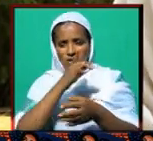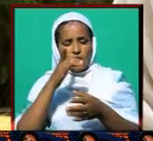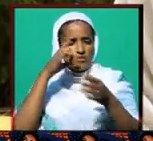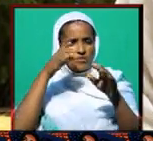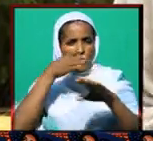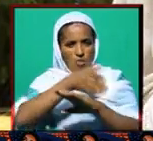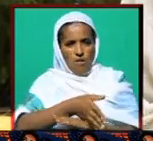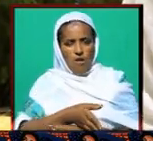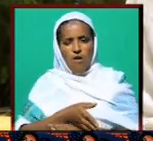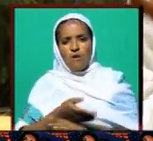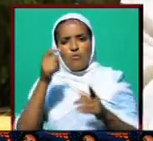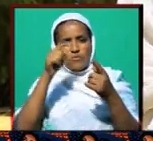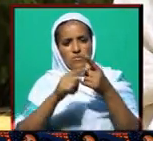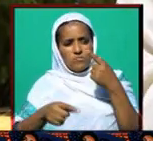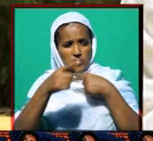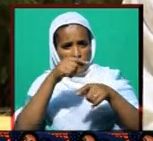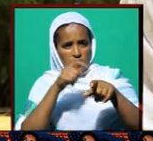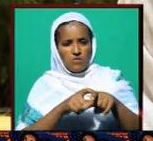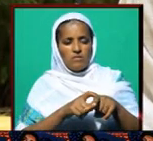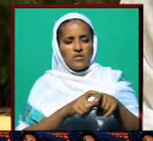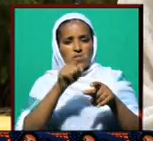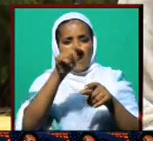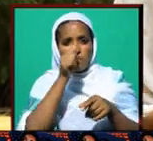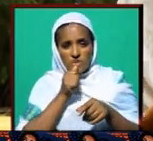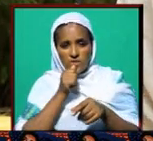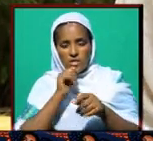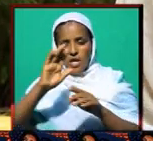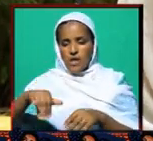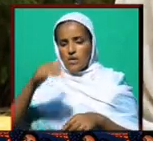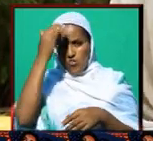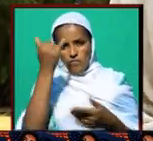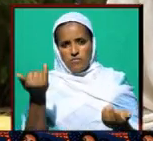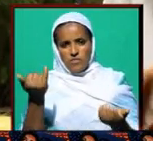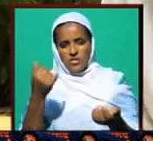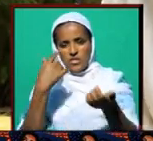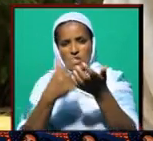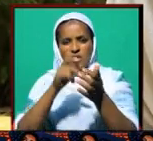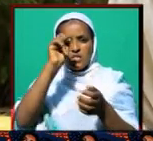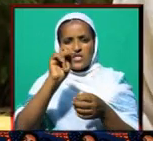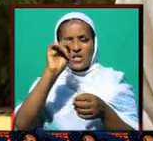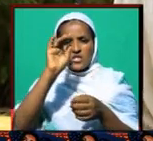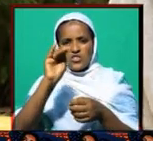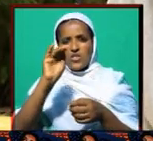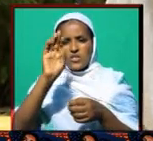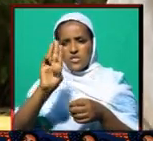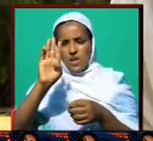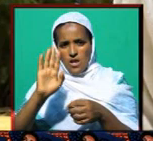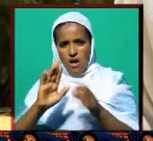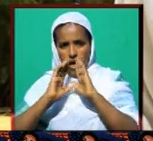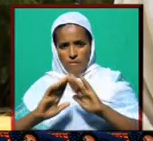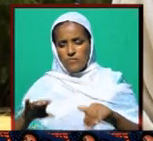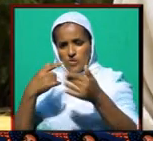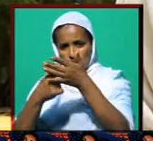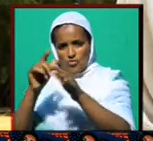ገነት አርፈው ቅዱሳን ከገነት በኋላ ወደ መንግስተ ሰማያት በዕለተ ምጽአት እንደሚሸጋገሩ የምናውቅበት ምስጢር ነው። ያ ምስጢርም እየቀረ ነው ያለና የደጀ ሰላም